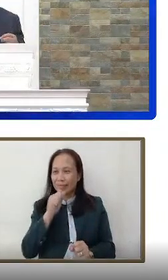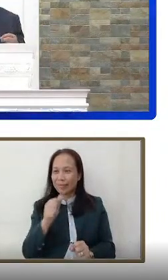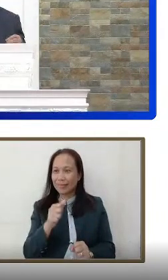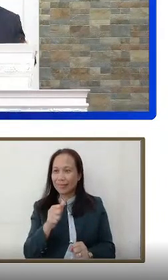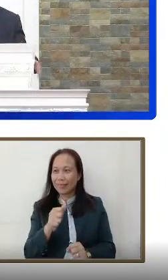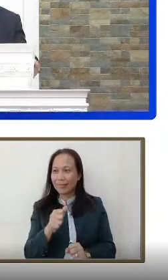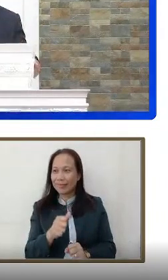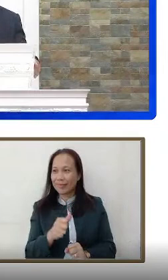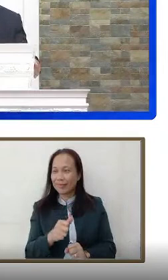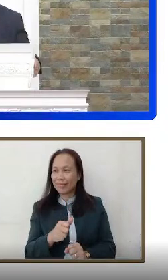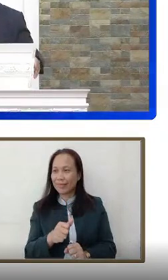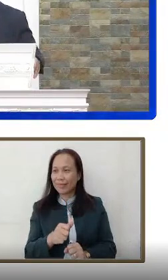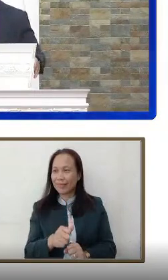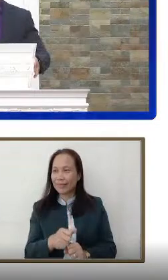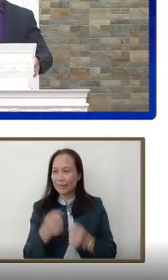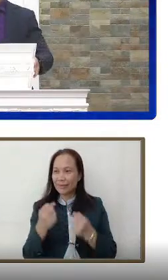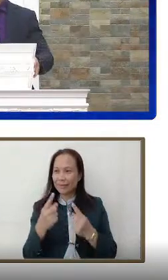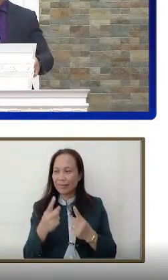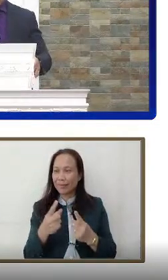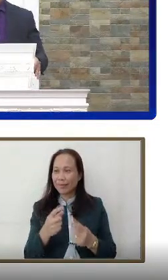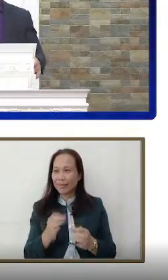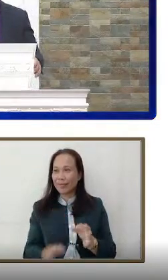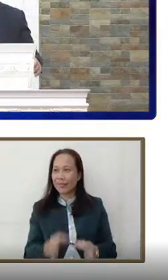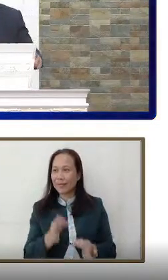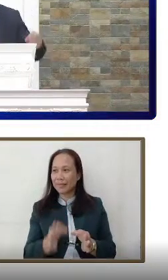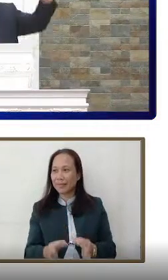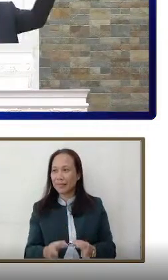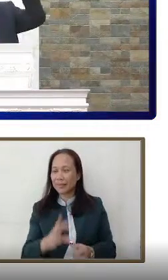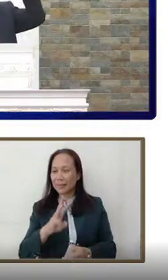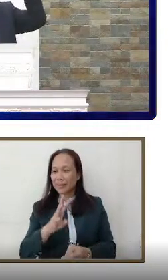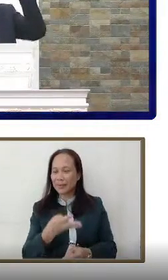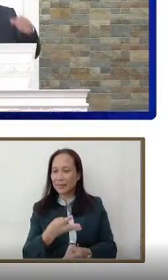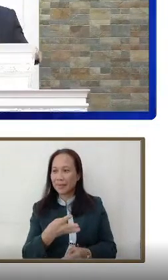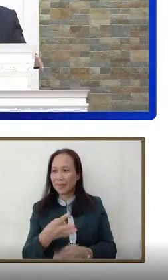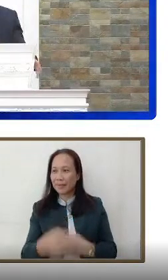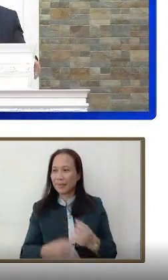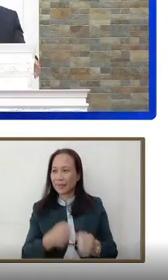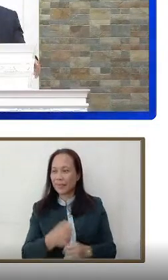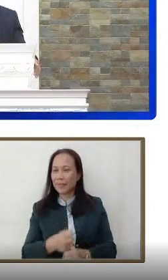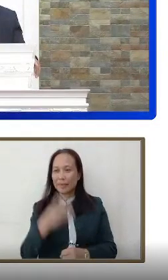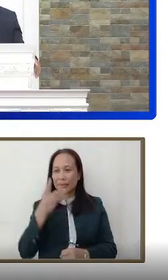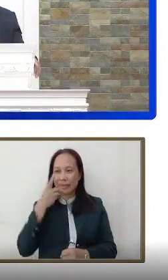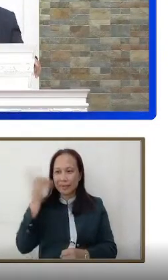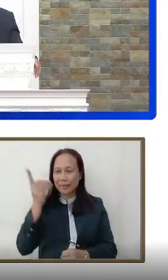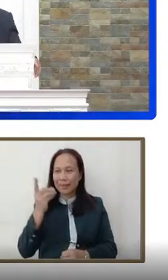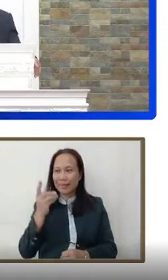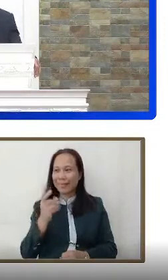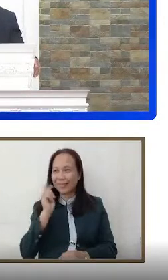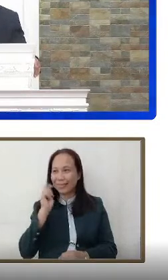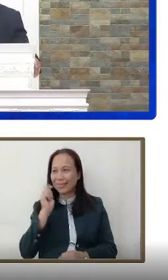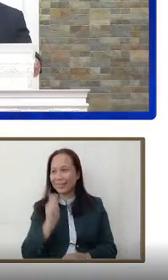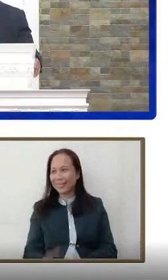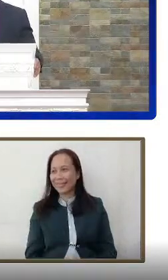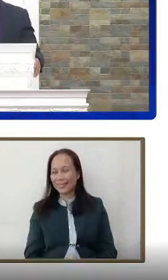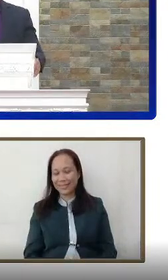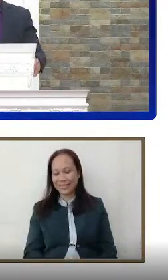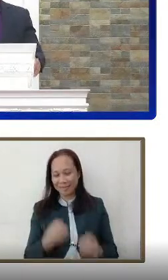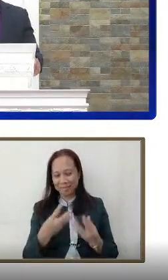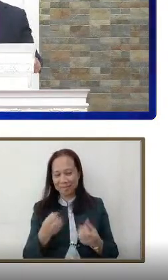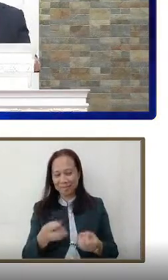marunong magbunot yan. No, first year pa lang, nagbubunot na yan. Puting buhok, yung mga ganon, yung mga poste, yung mga